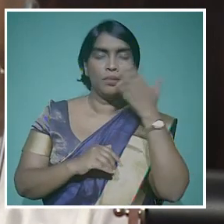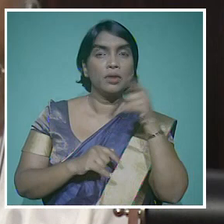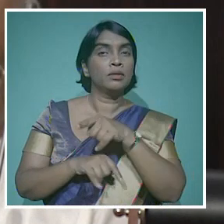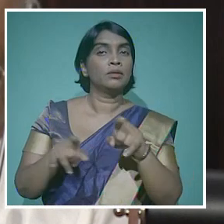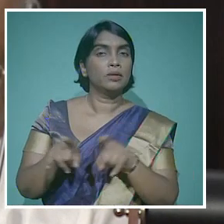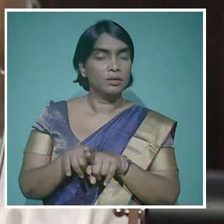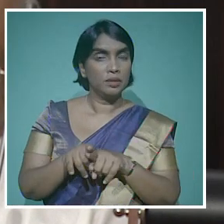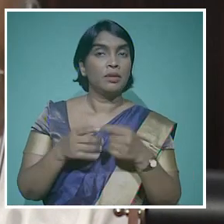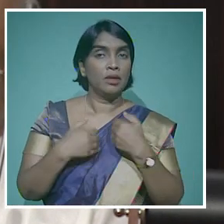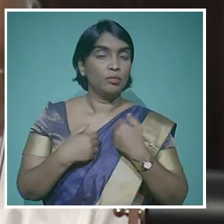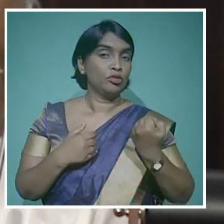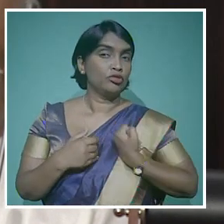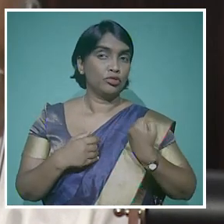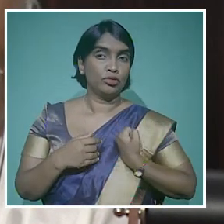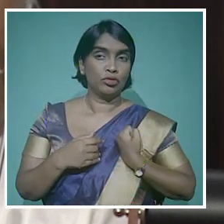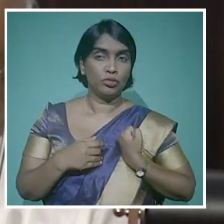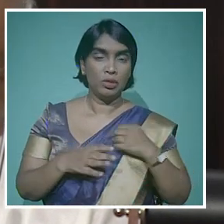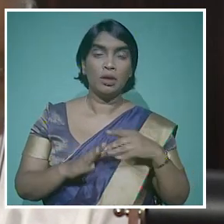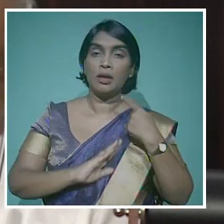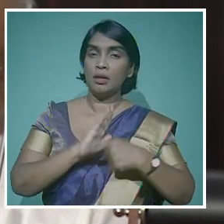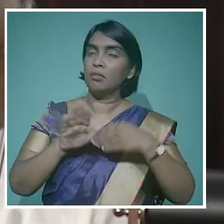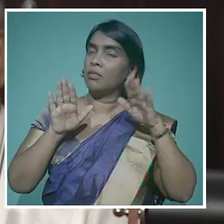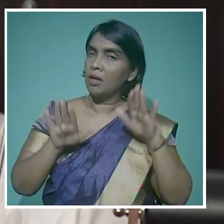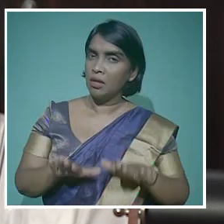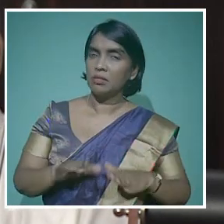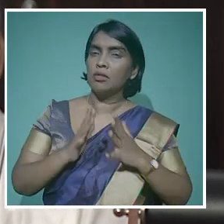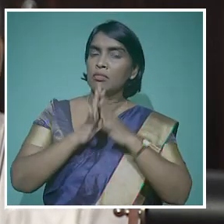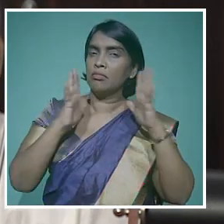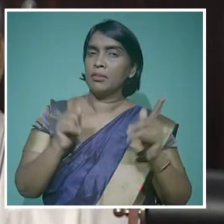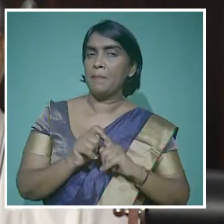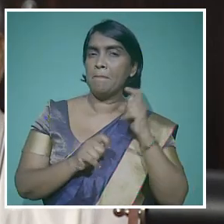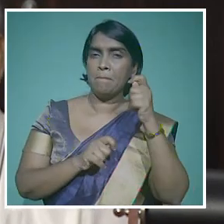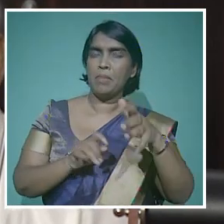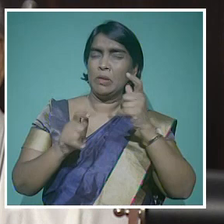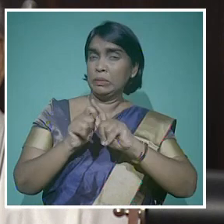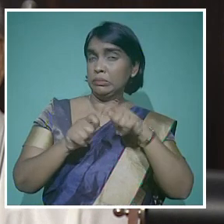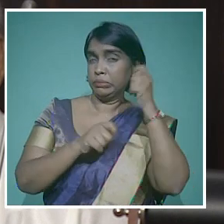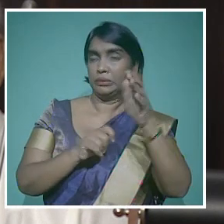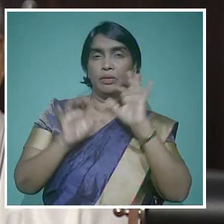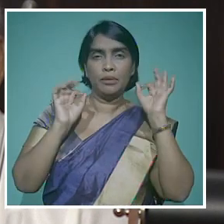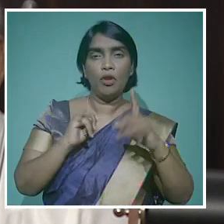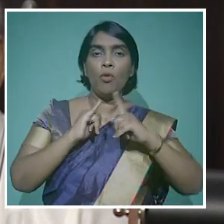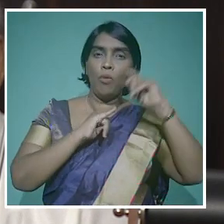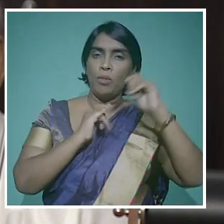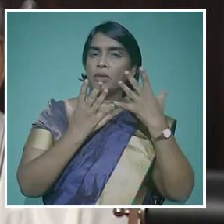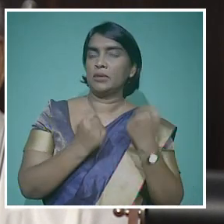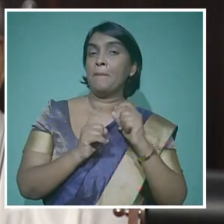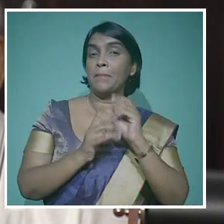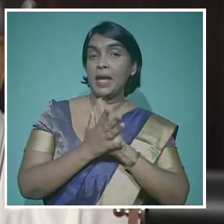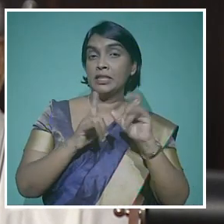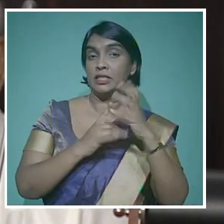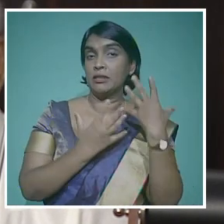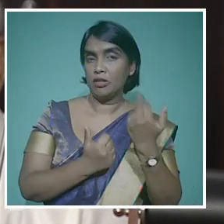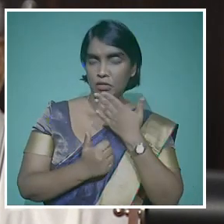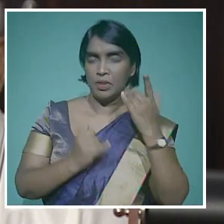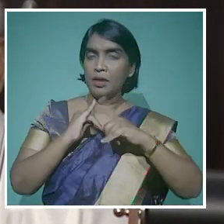වෙන්නේ අපේ වෛද්‍යවරුන්ට දේශීය වශයෙන් විශාල මුදලක් වැය කරන්න නැතුව මේ උපාධි ලබා ගන්නට පුළුවන්.